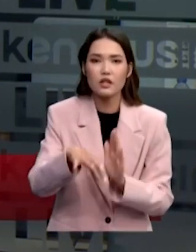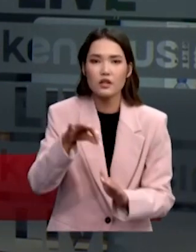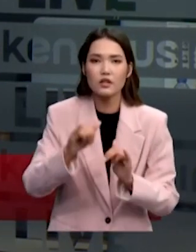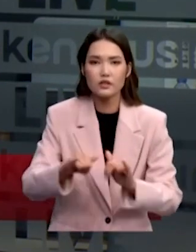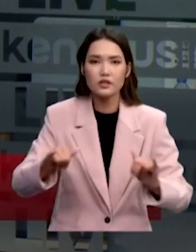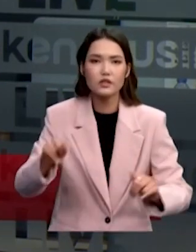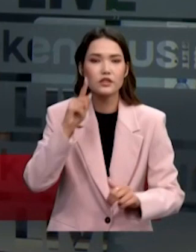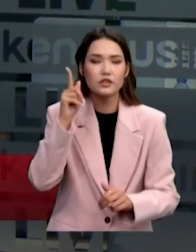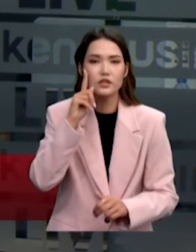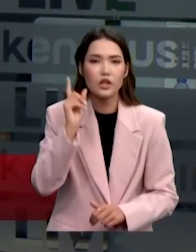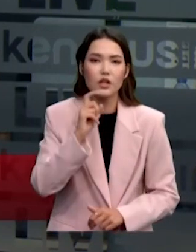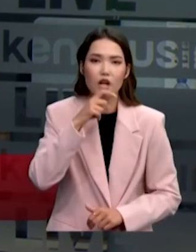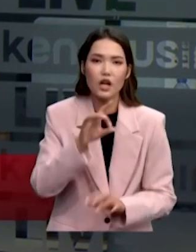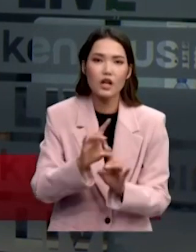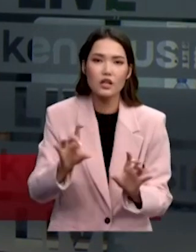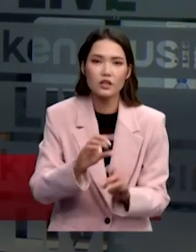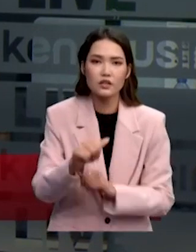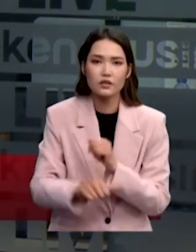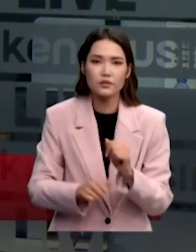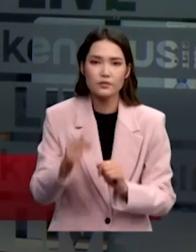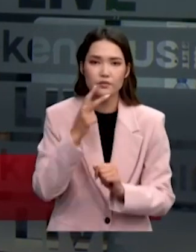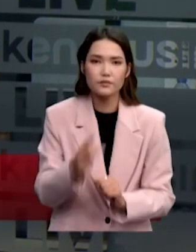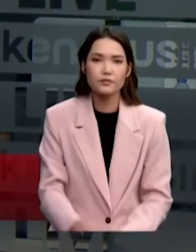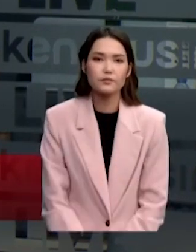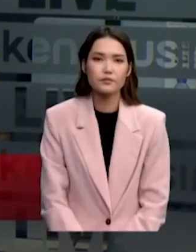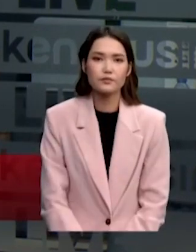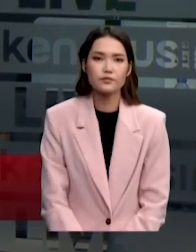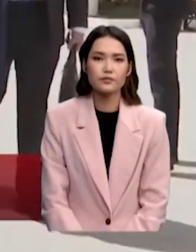развития зеленой экономики страны? В материале Жанар Мусугутовой.